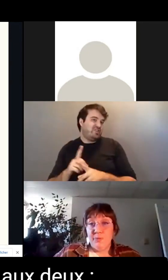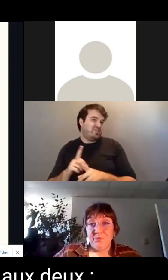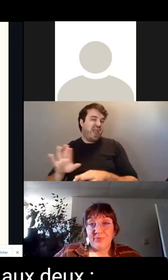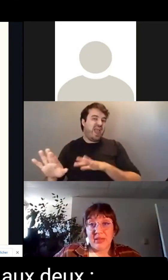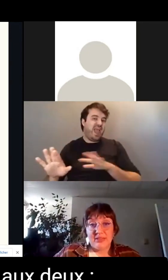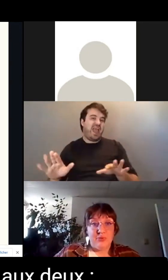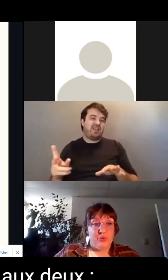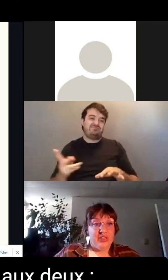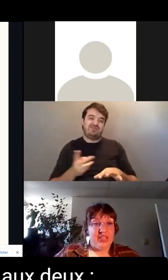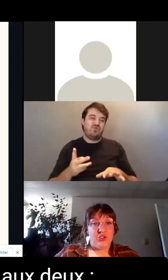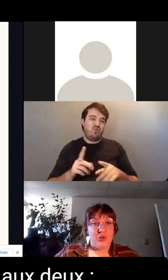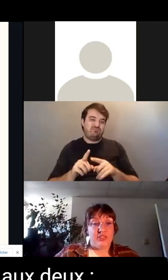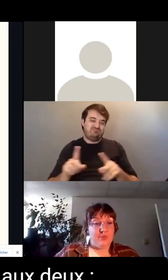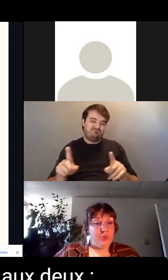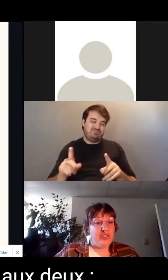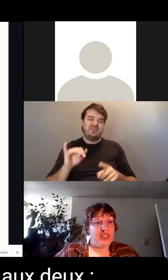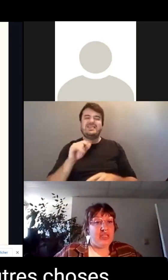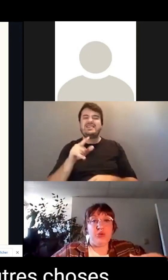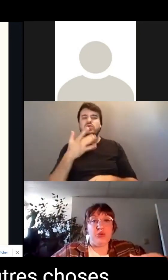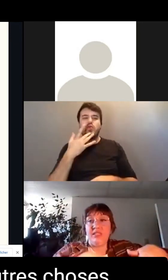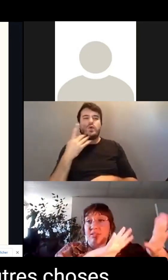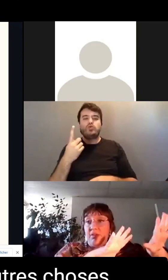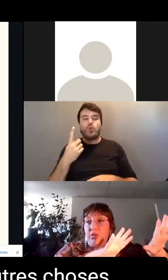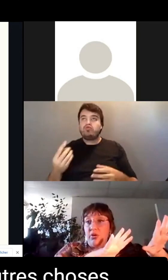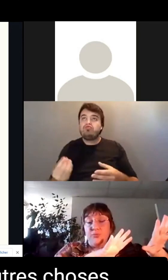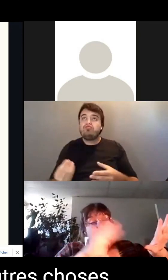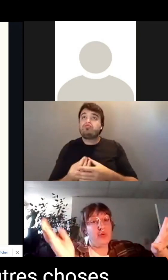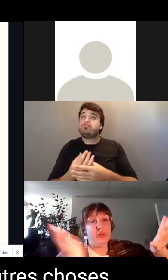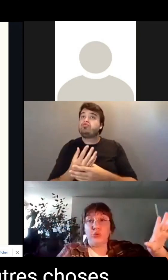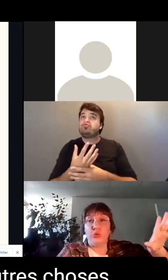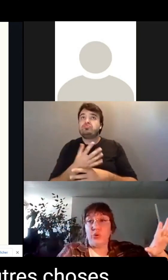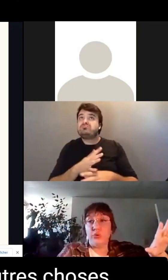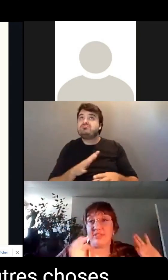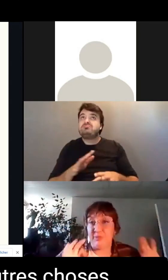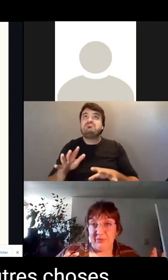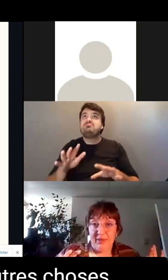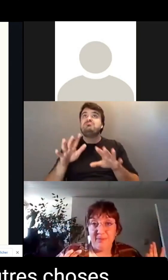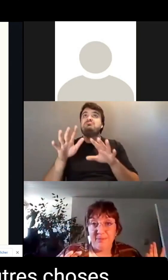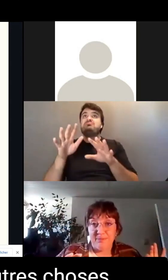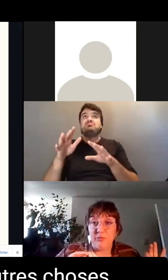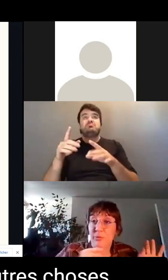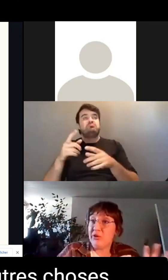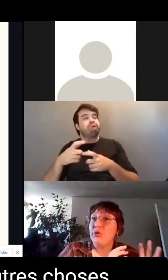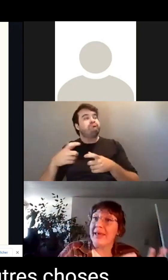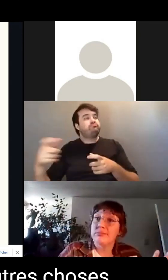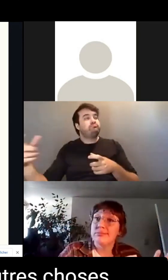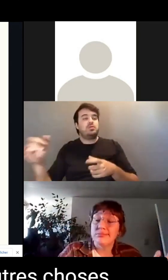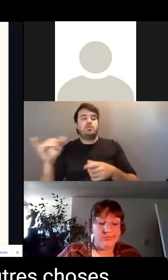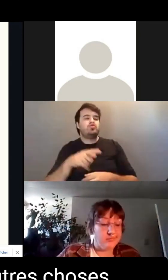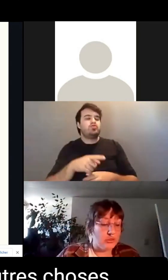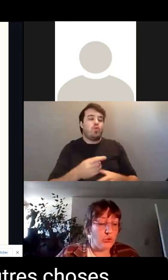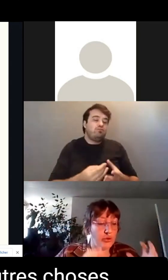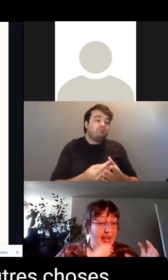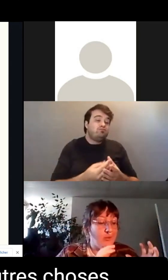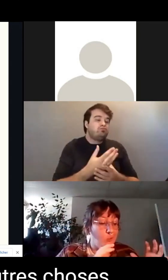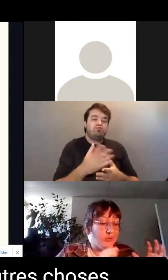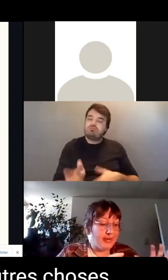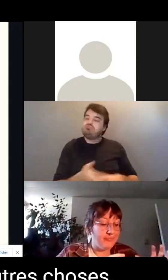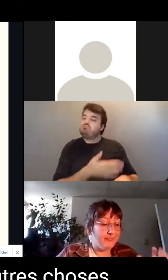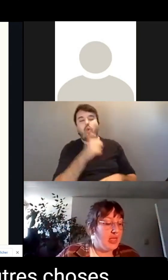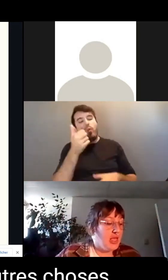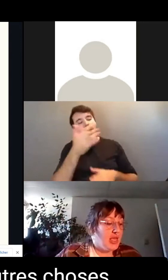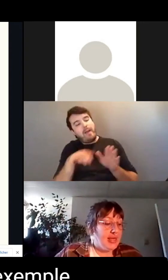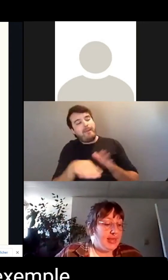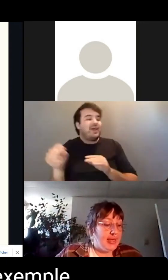aux deux. Si vous voulez quelque chose qui pousse et qu'ensuite, qui s'en va, puis on met d'autres choses, c'est parfait de mettre un nain, un haricot